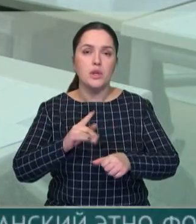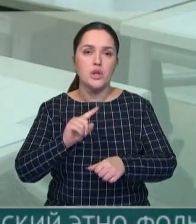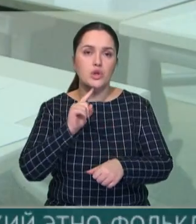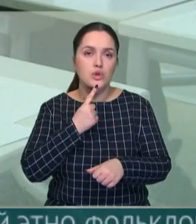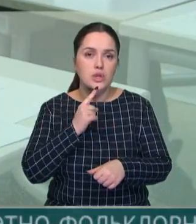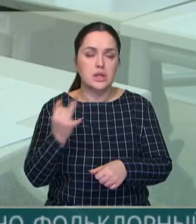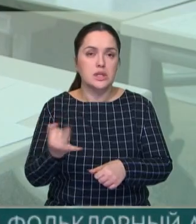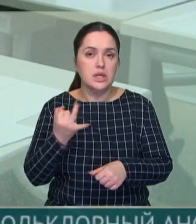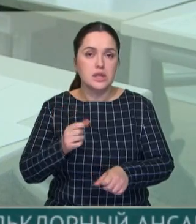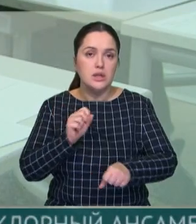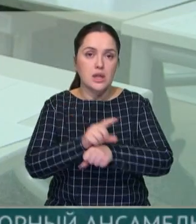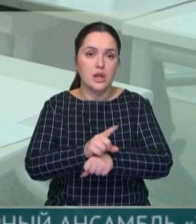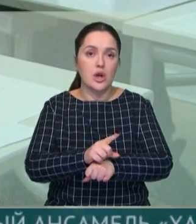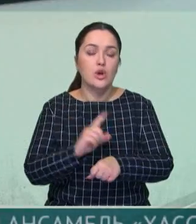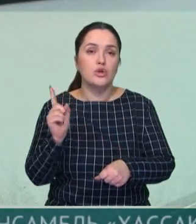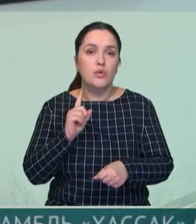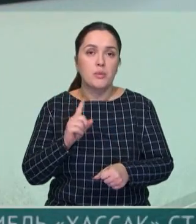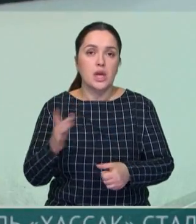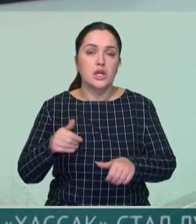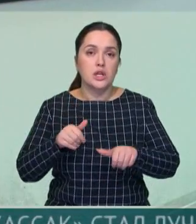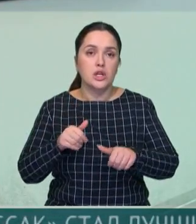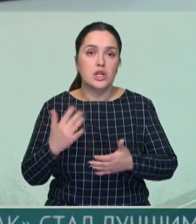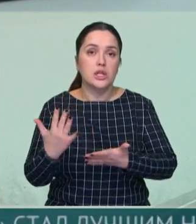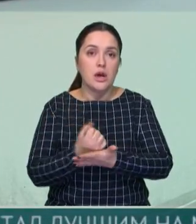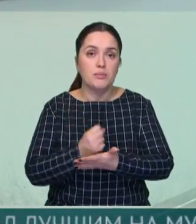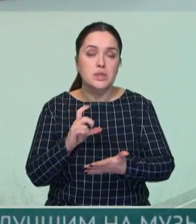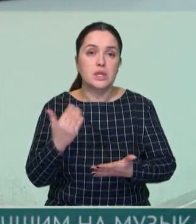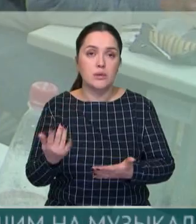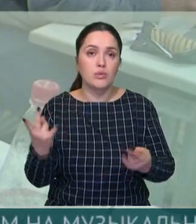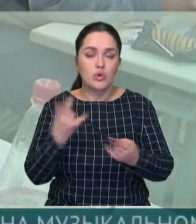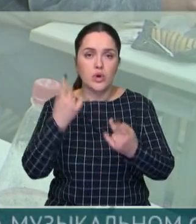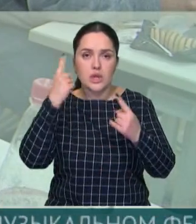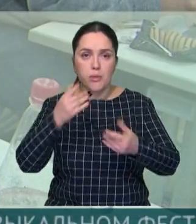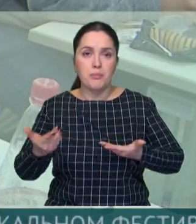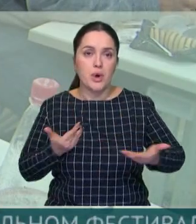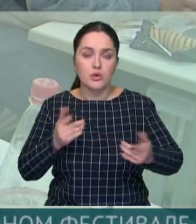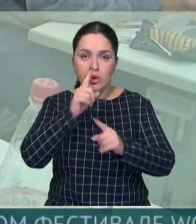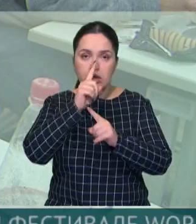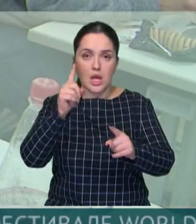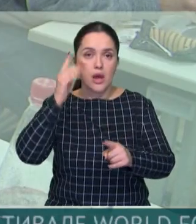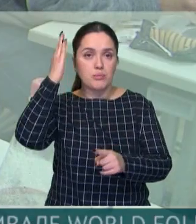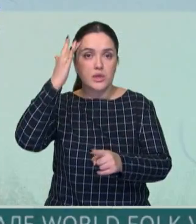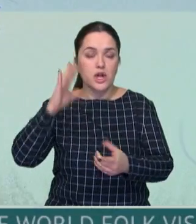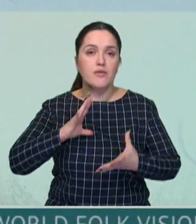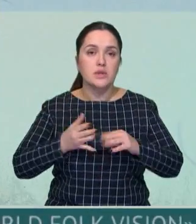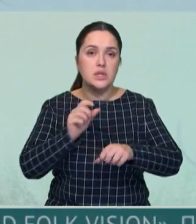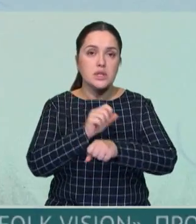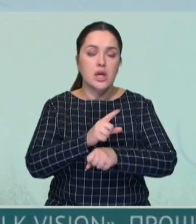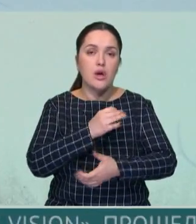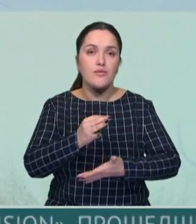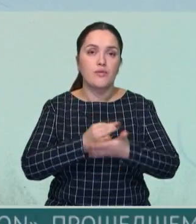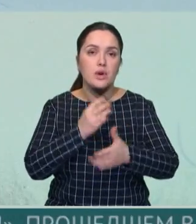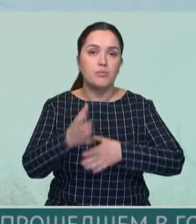разрабатывает более сложные и интересные задания. Чтобы справиться с ними, нужен креативный подход и нестандартное мышление. Все задания